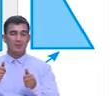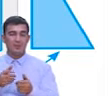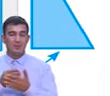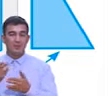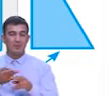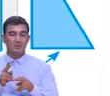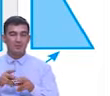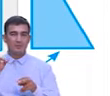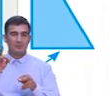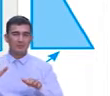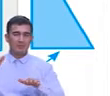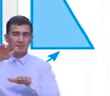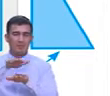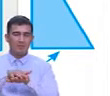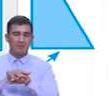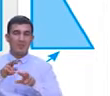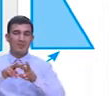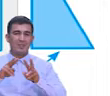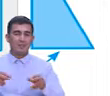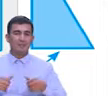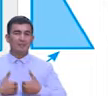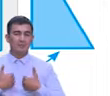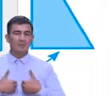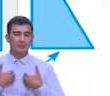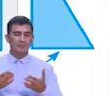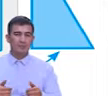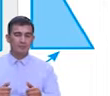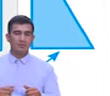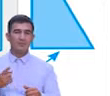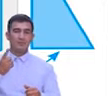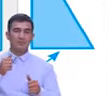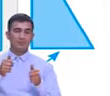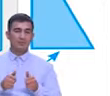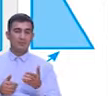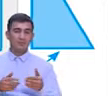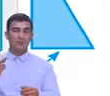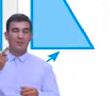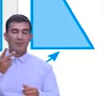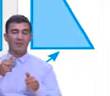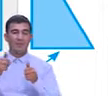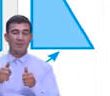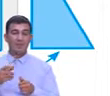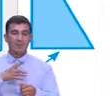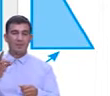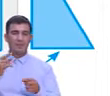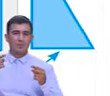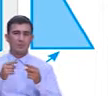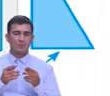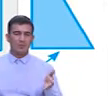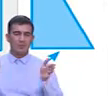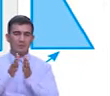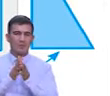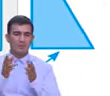aynan ustma-ust tushadigan qilib qo'yishga harakat qiling. Ya'ni birinchi shaklimiz ikkinchi shaklni ustiga ustma-ust tushishi